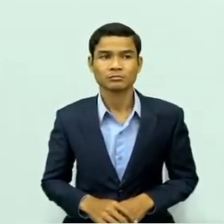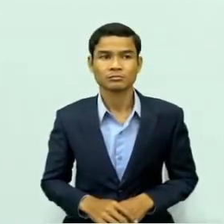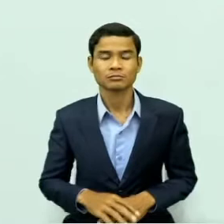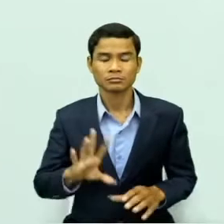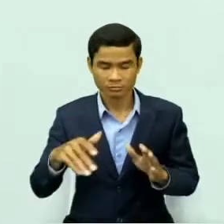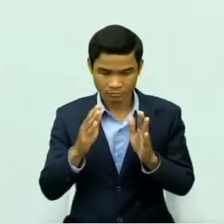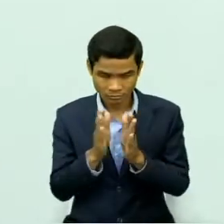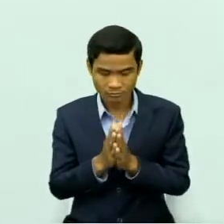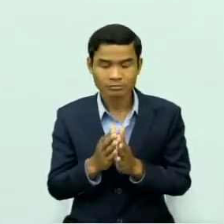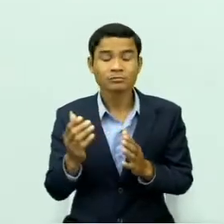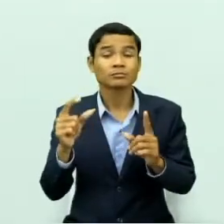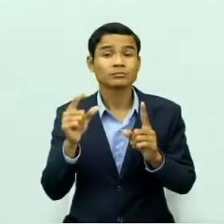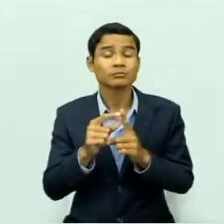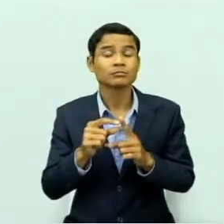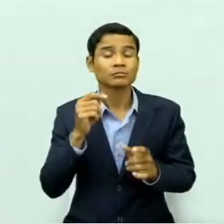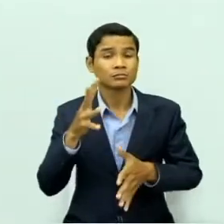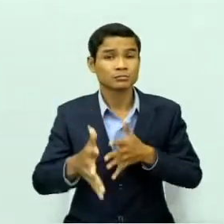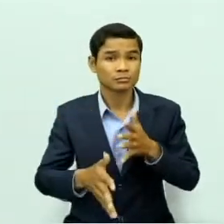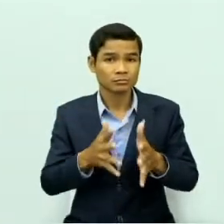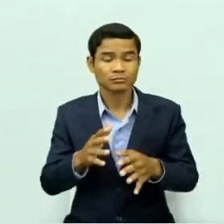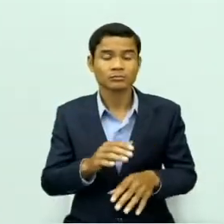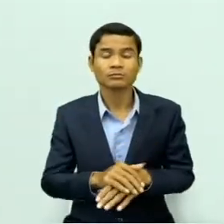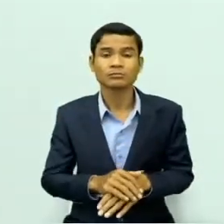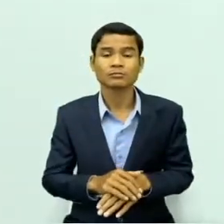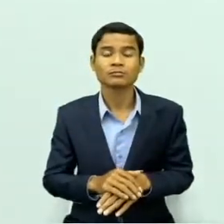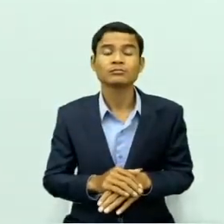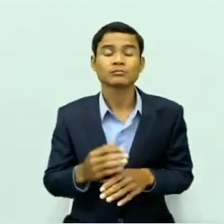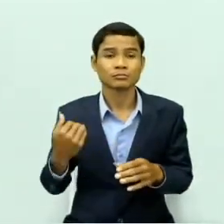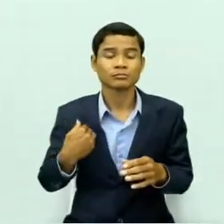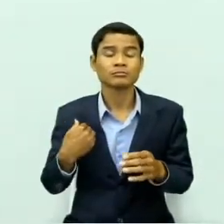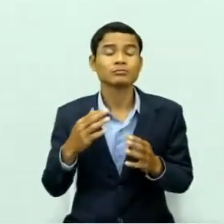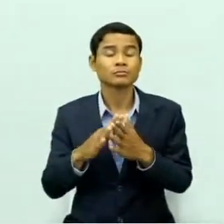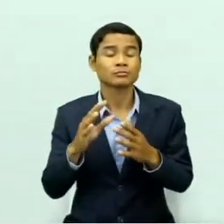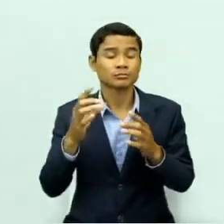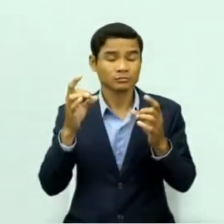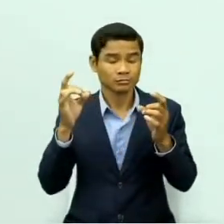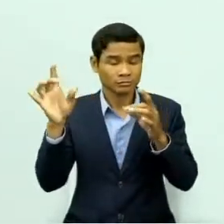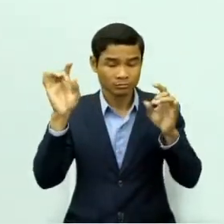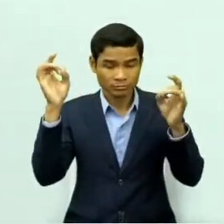Chà, con bịa nâng cư dân an thá, bịa bìa.